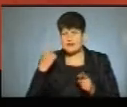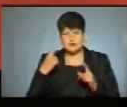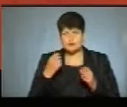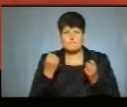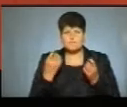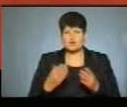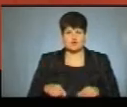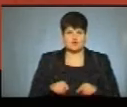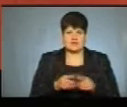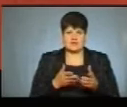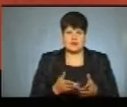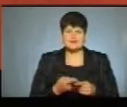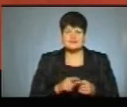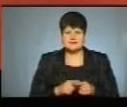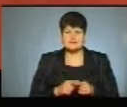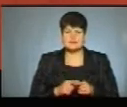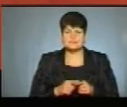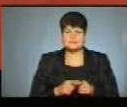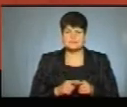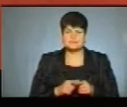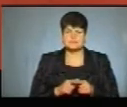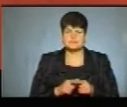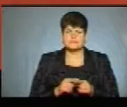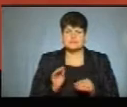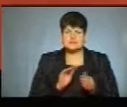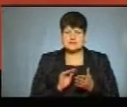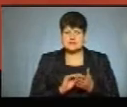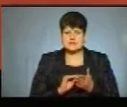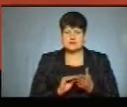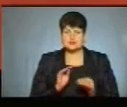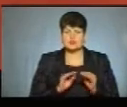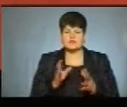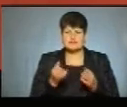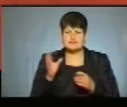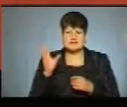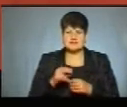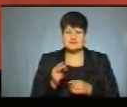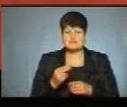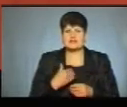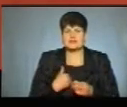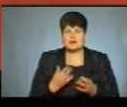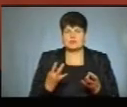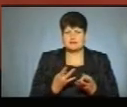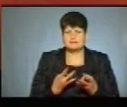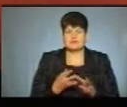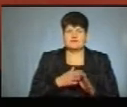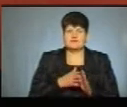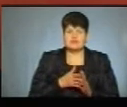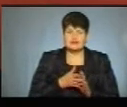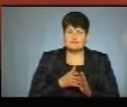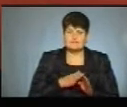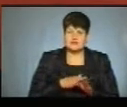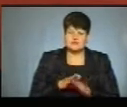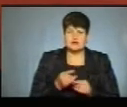так. Це складено взяти всі цифри, які нам потрібні для реалізації цього. Частина йде